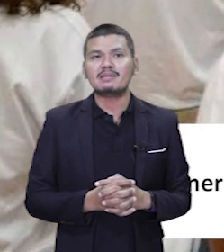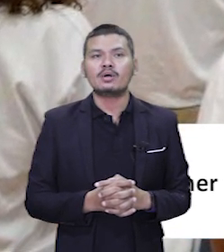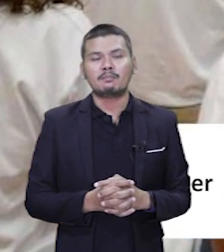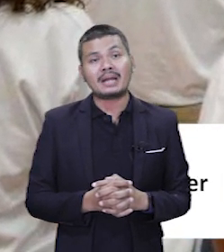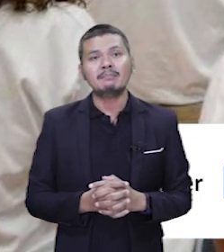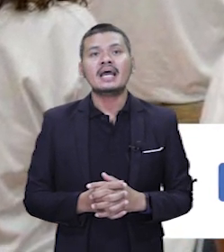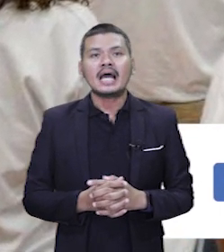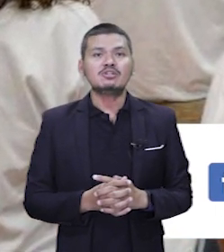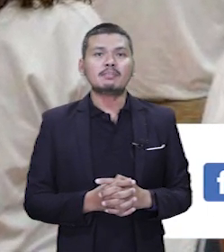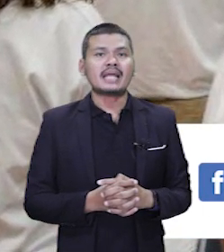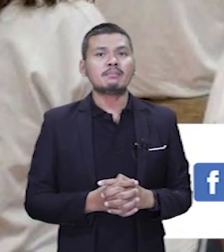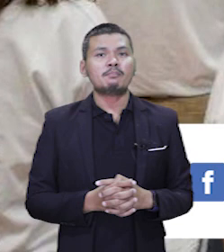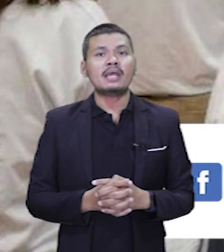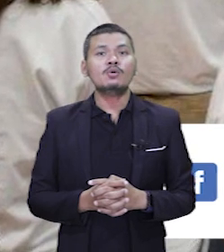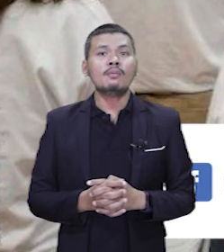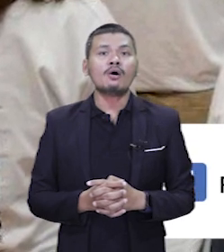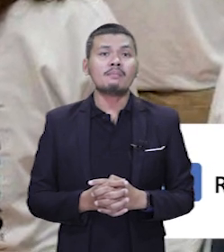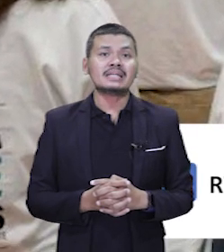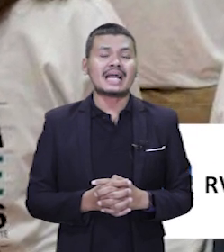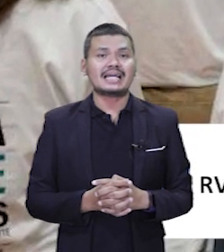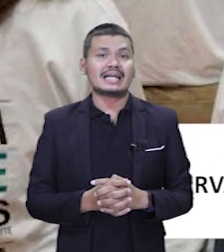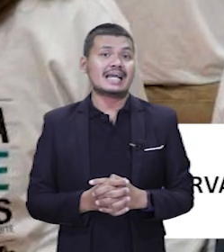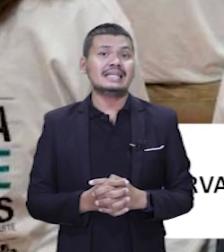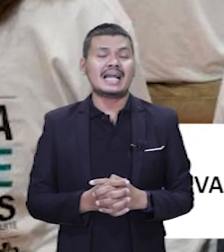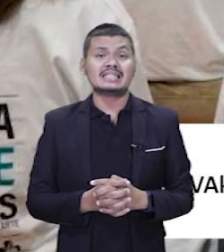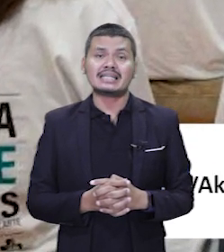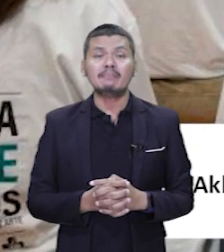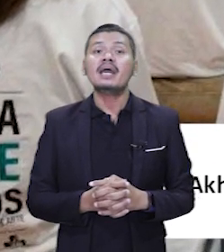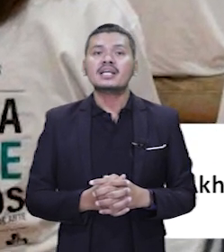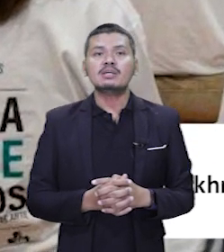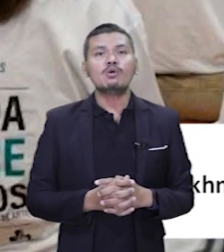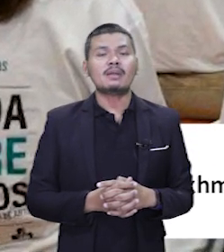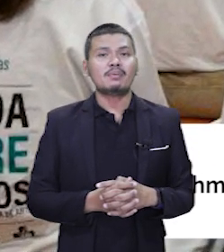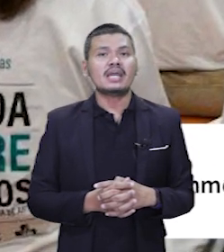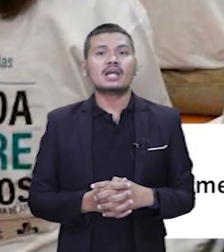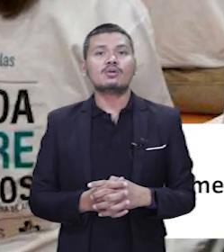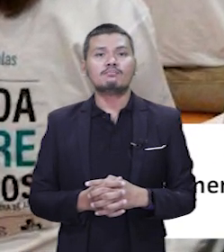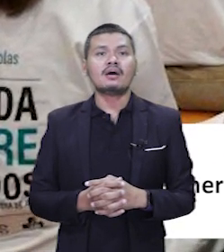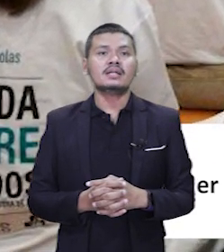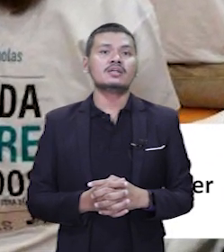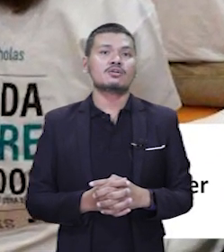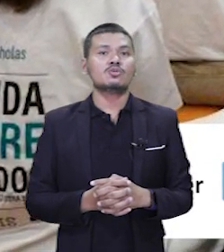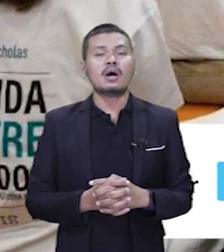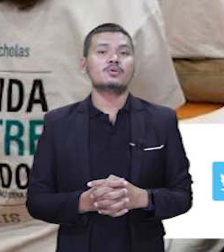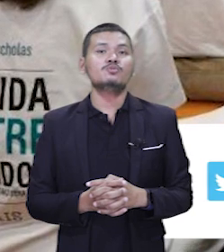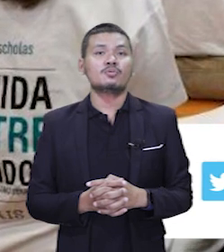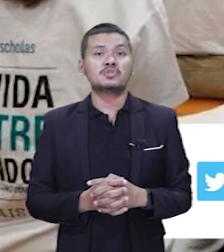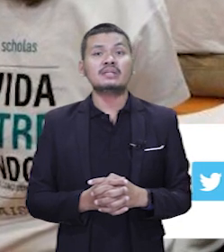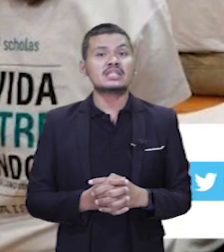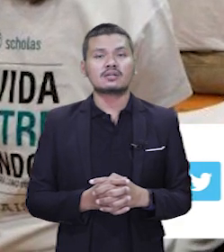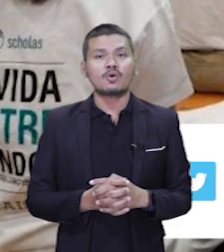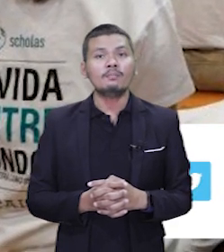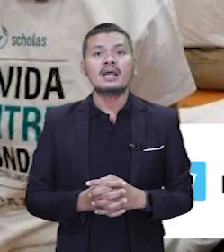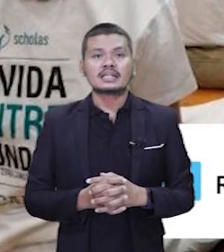ឆ្នាំ2015ហើយចាប់តាំងពីពេលនោះមកមានការសហការយ៉ាងសកម្មជាមួយព្រះវិហារក្នុងតំបន់និងក្រសួងអប់រំយុវ